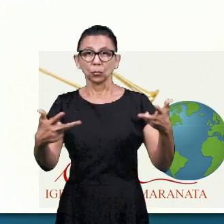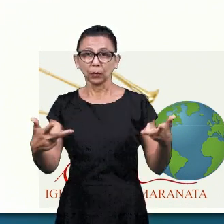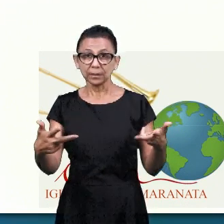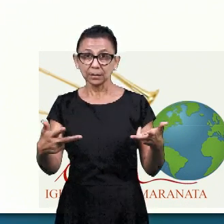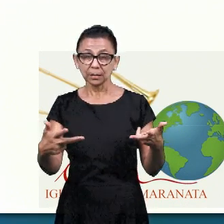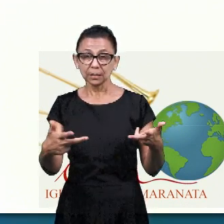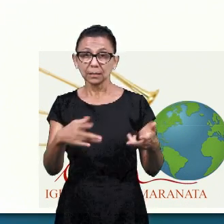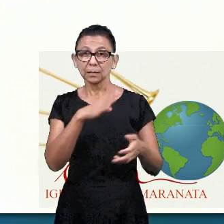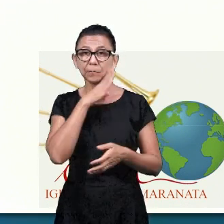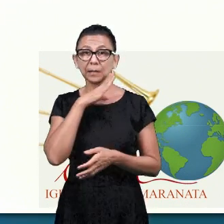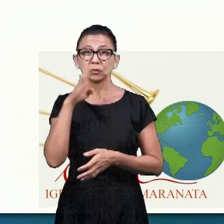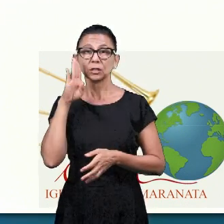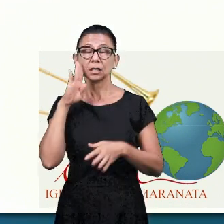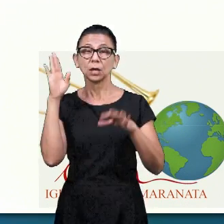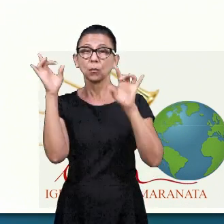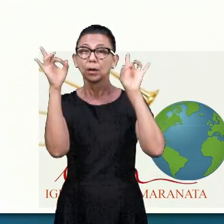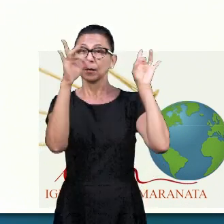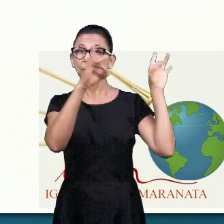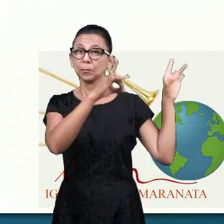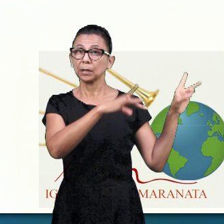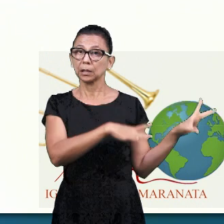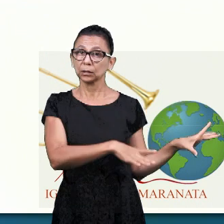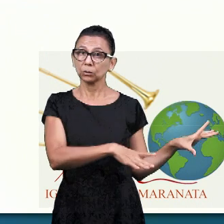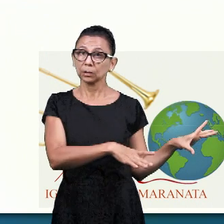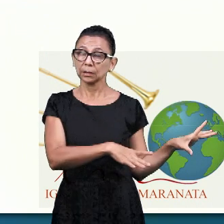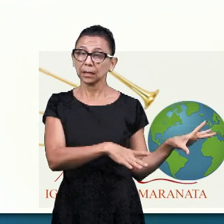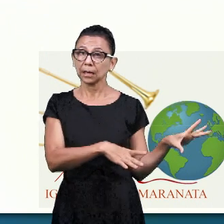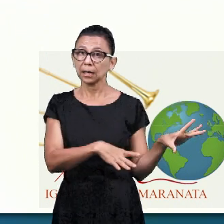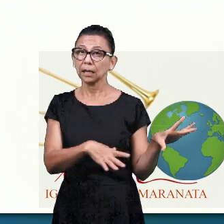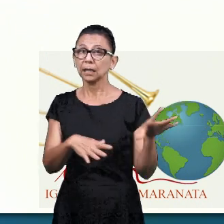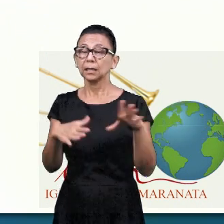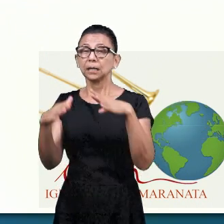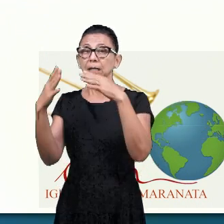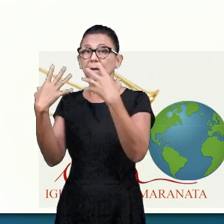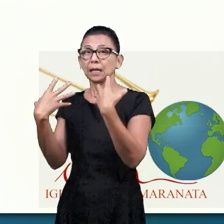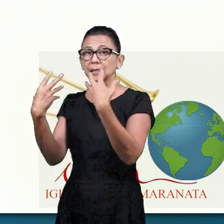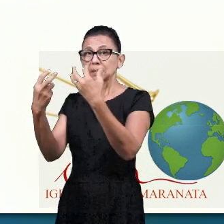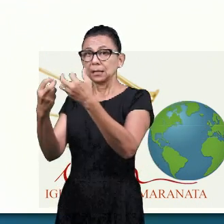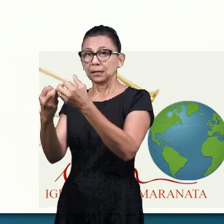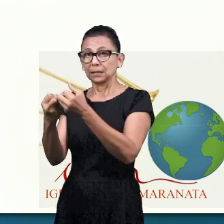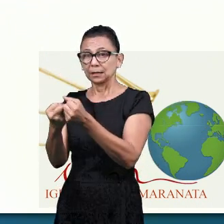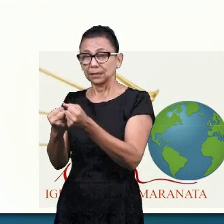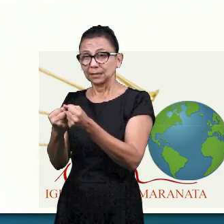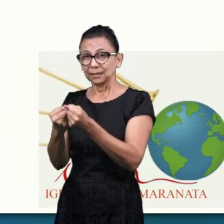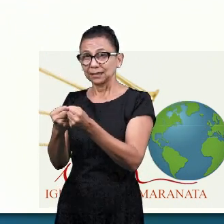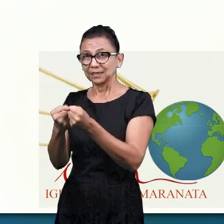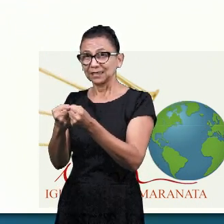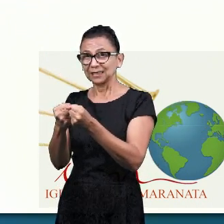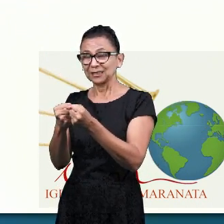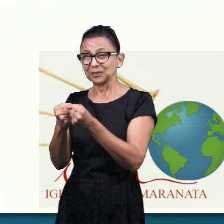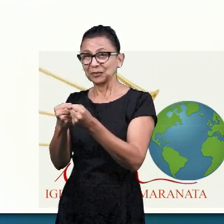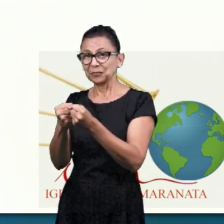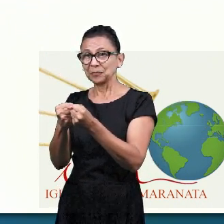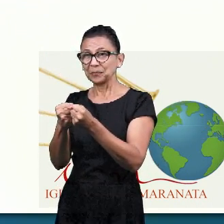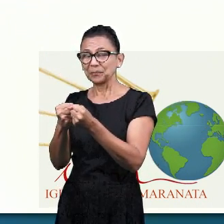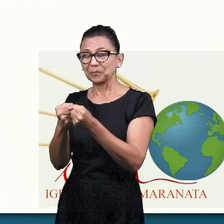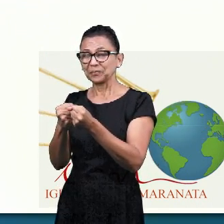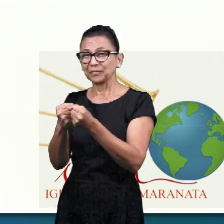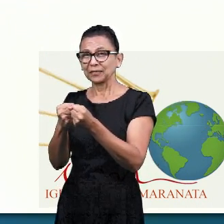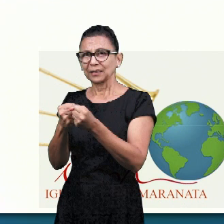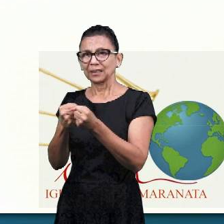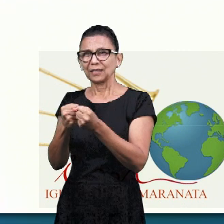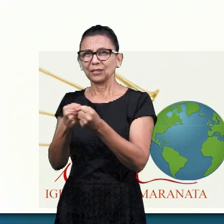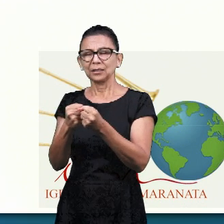lui en attendant l'ordre de valeur. Donc, si quelqu'un n'a pas compris, je vais répondre. Vous